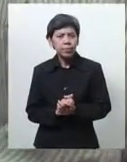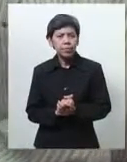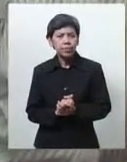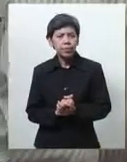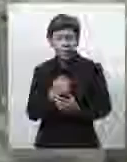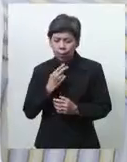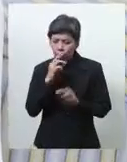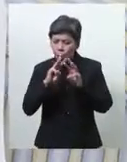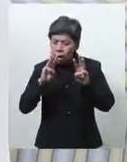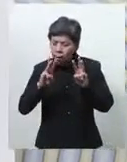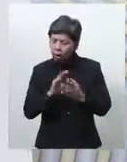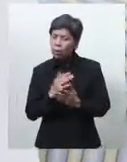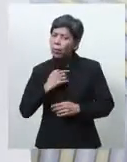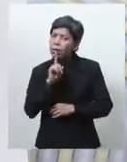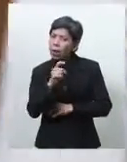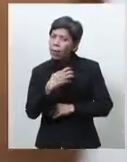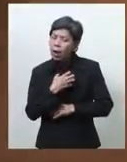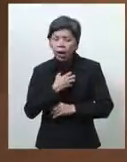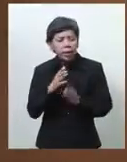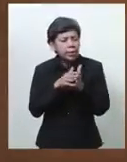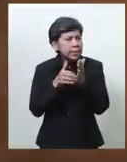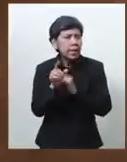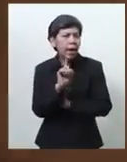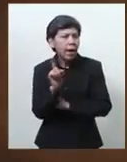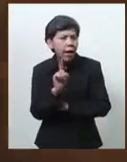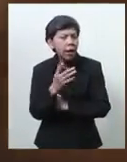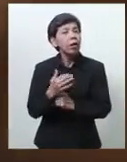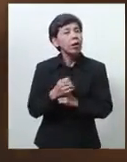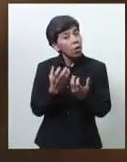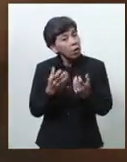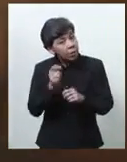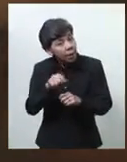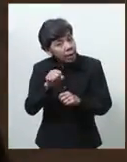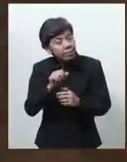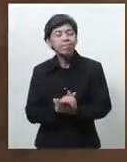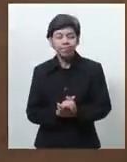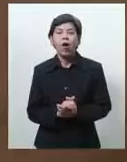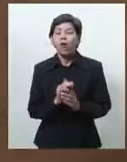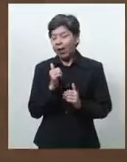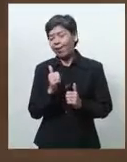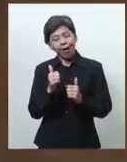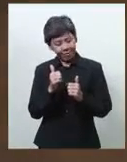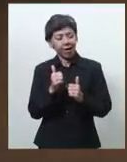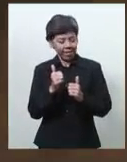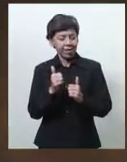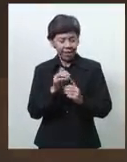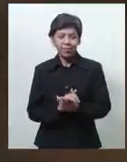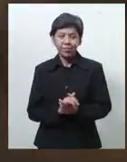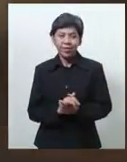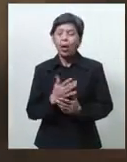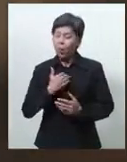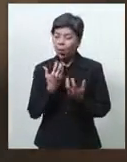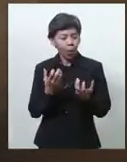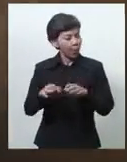ครับไม่ทราบว่าจะเอาสีอะไรดีครับผมเป็นเหลี่ยมปลอมใช่ไหมครับอ๋อได้ครับผม